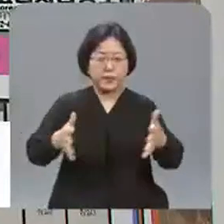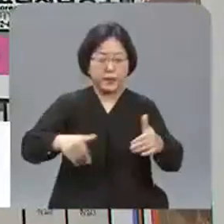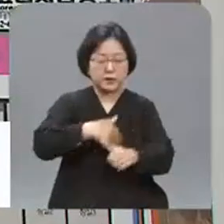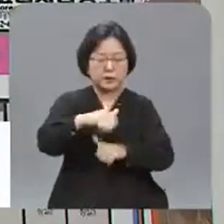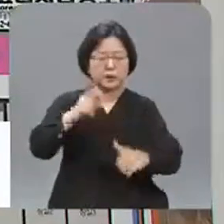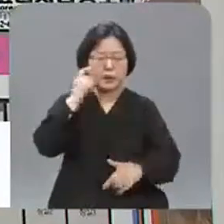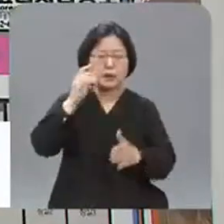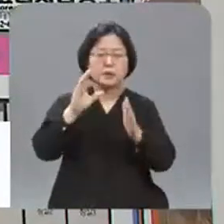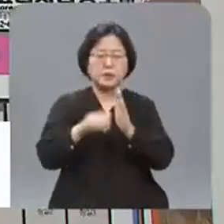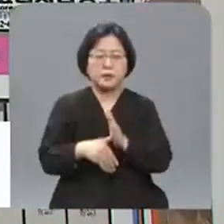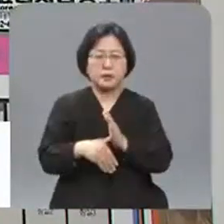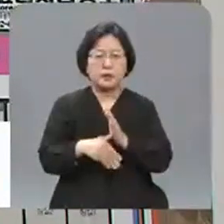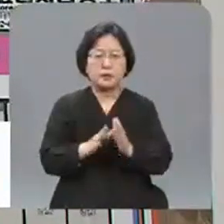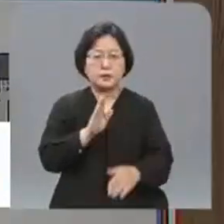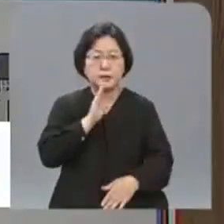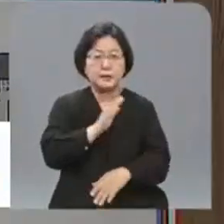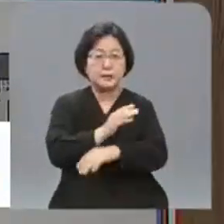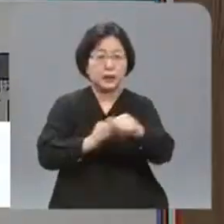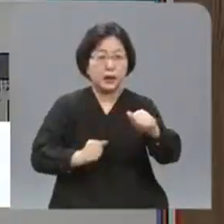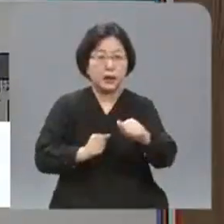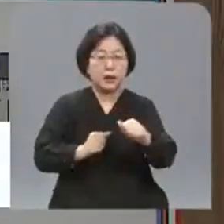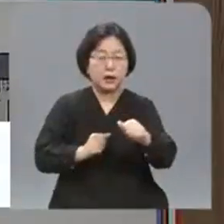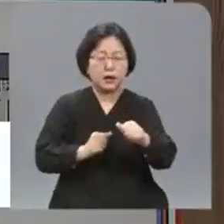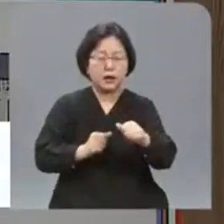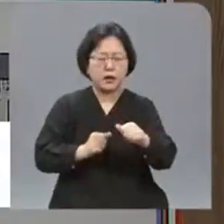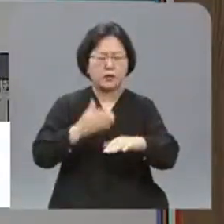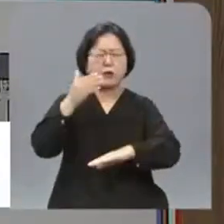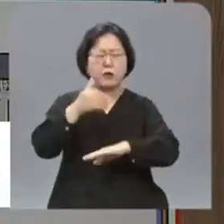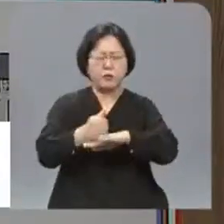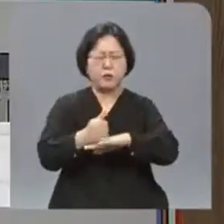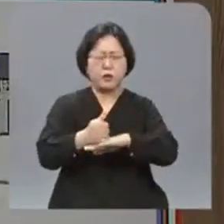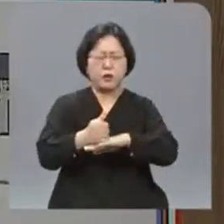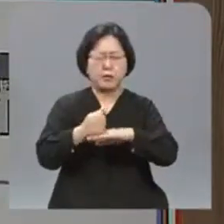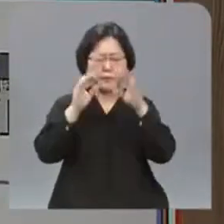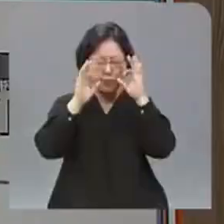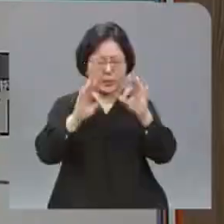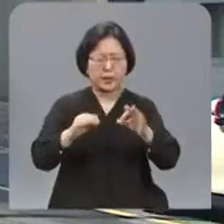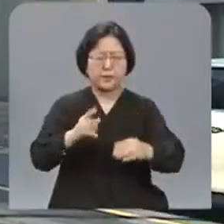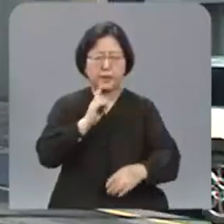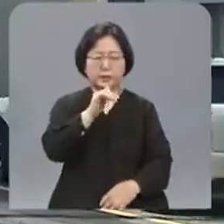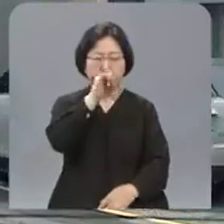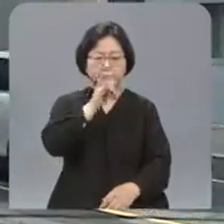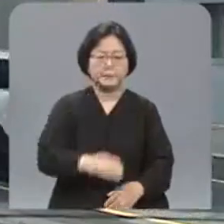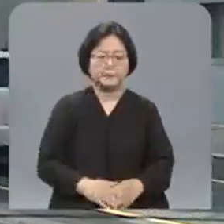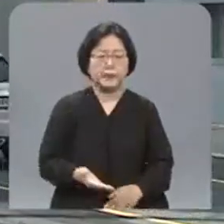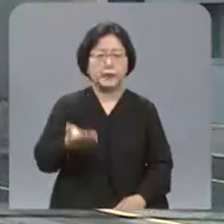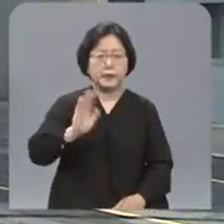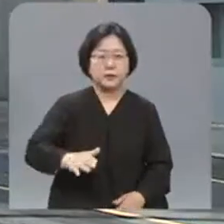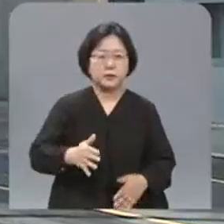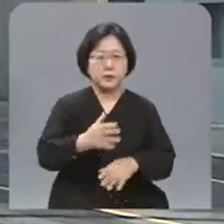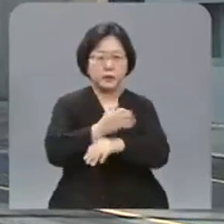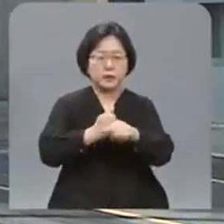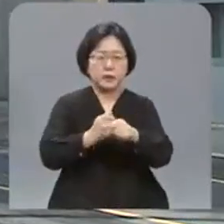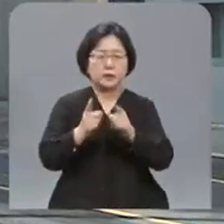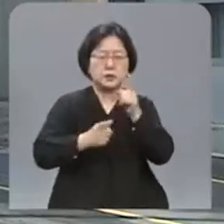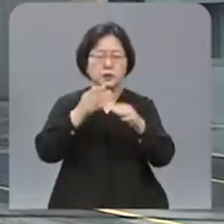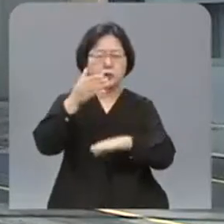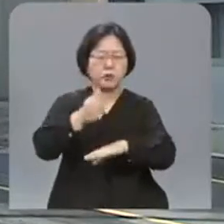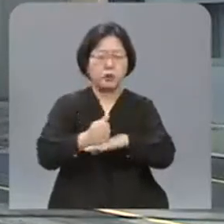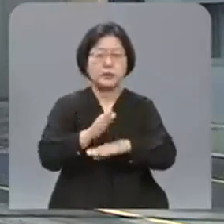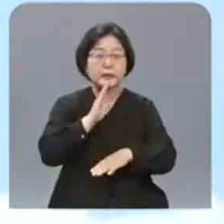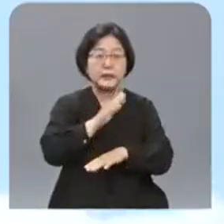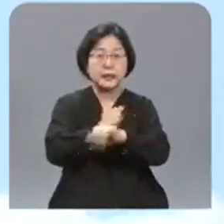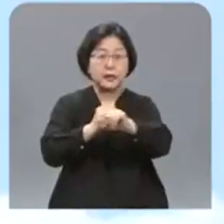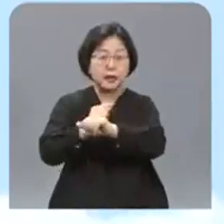상황을 감안할 때 실제 계약 상황을 지켜봐야 한다는 신중론도 만만치 않습니다. 다만 청약 결과가 실제 높은